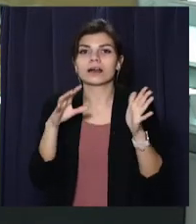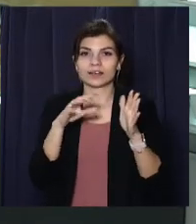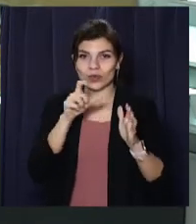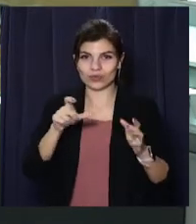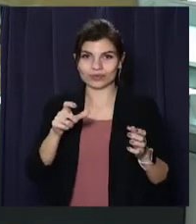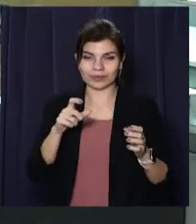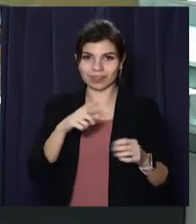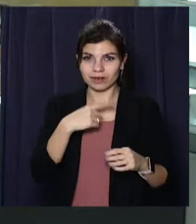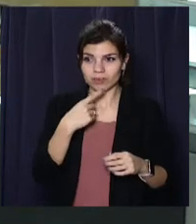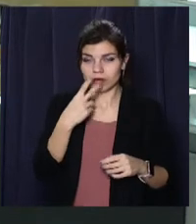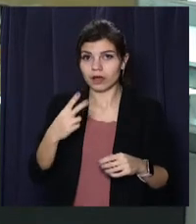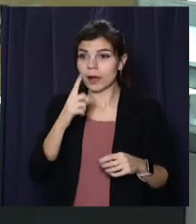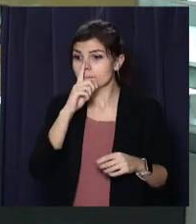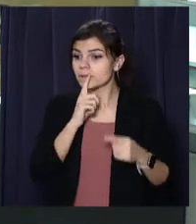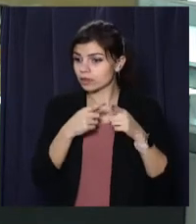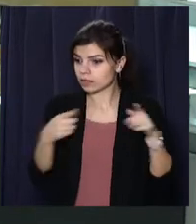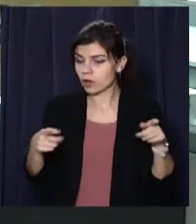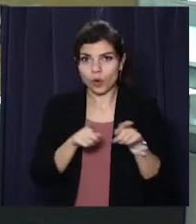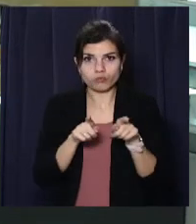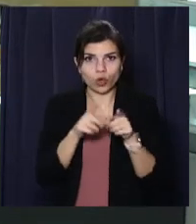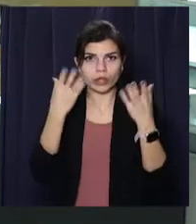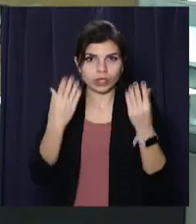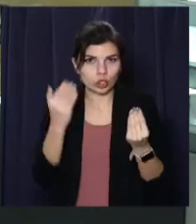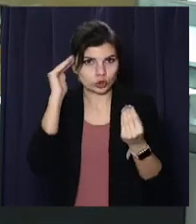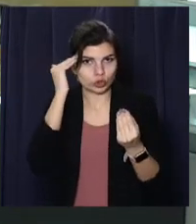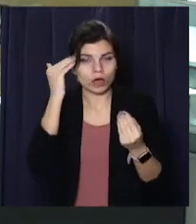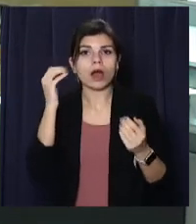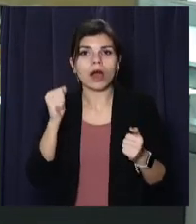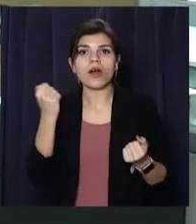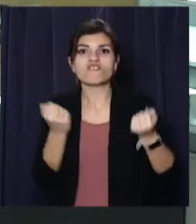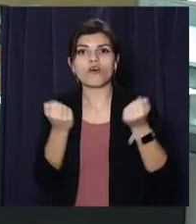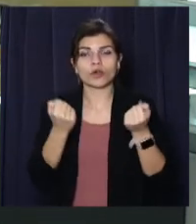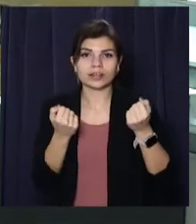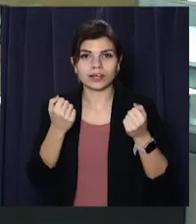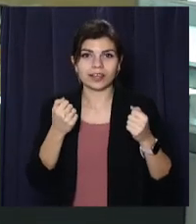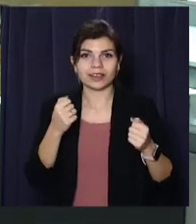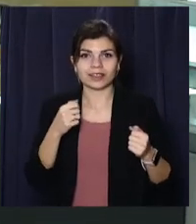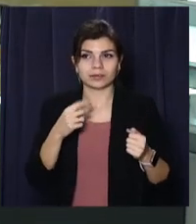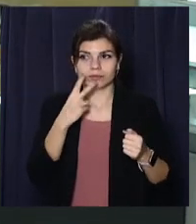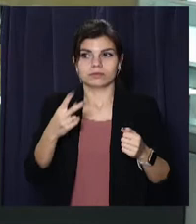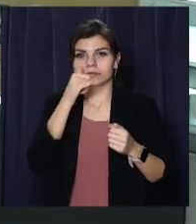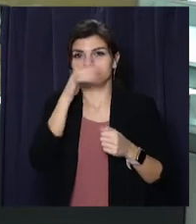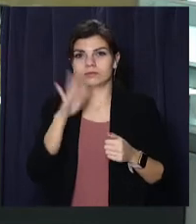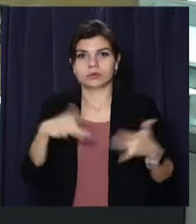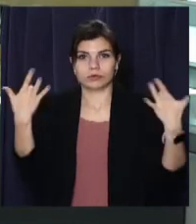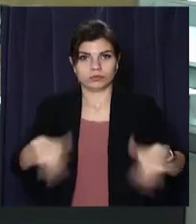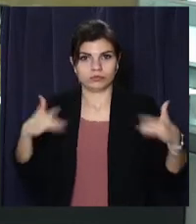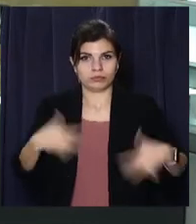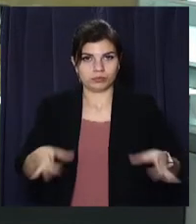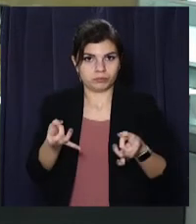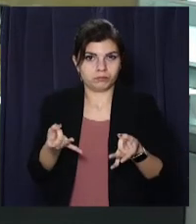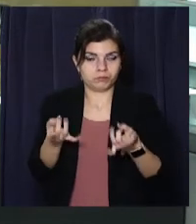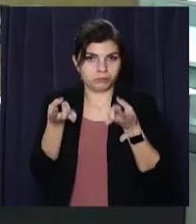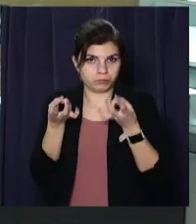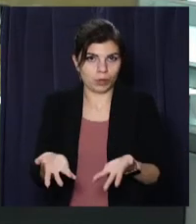електротранспорту називають останні місяці чорними, а водії автобусів звільняються. Інший бік протистояння – пасажир-водій.